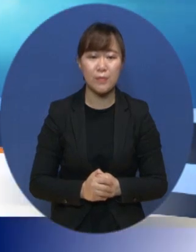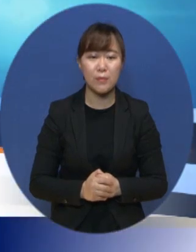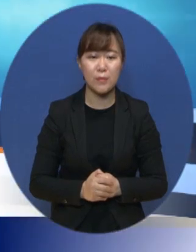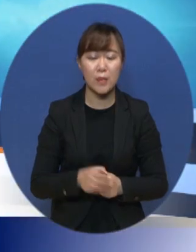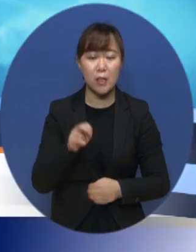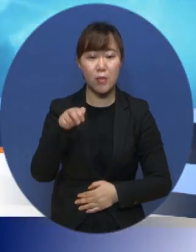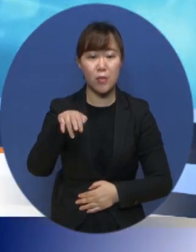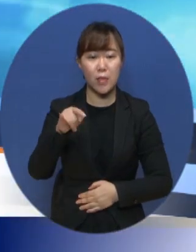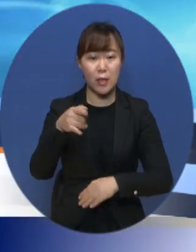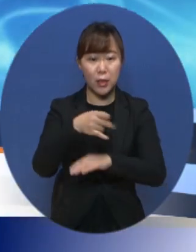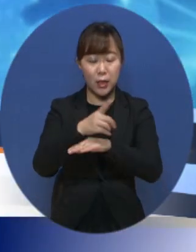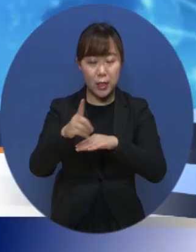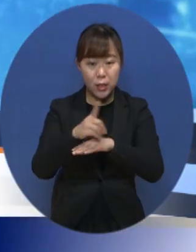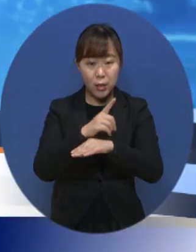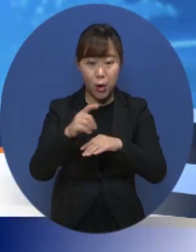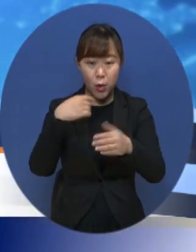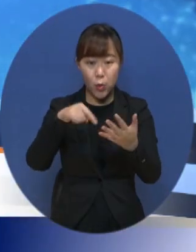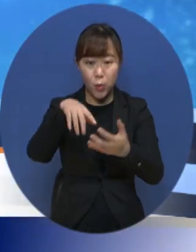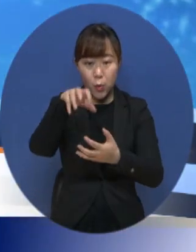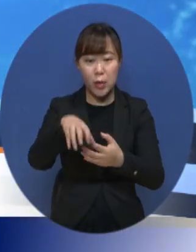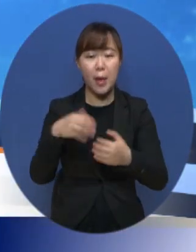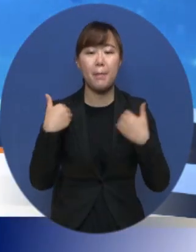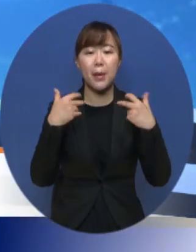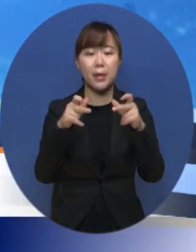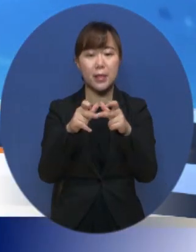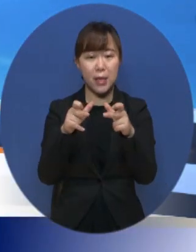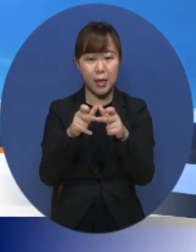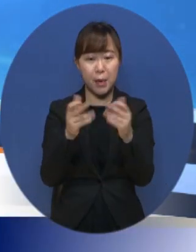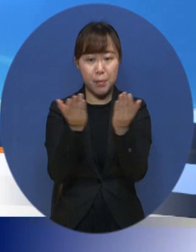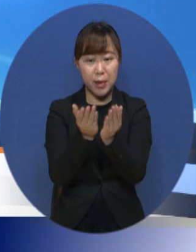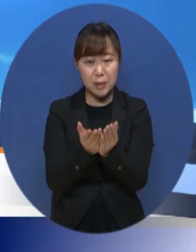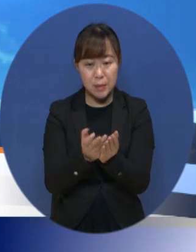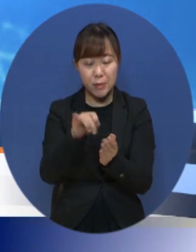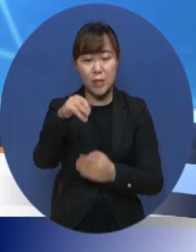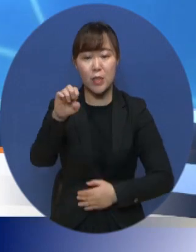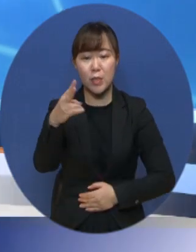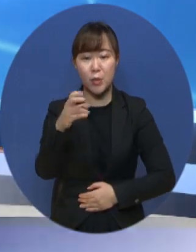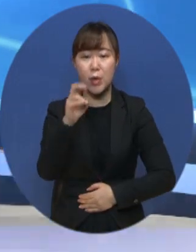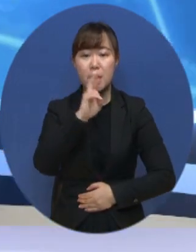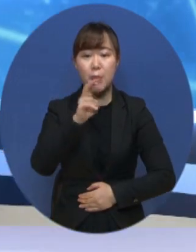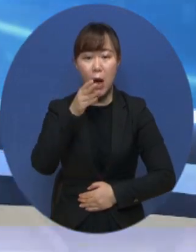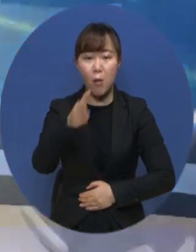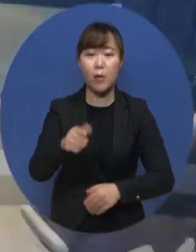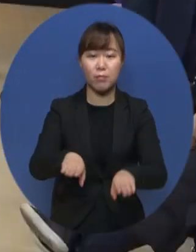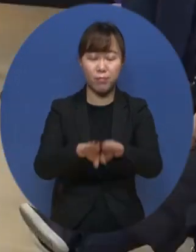연세 디지털 교육원이 발달장애인 맞춤형 실용음악학과를 개설했습니다.